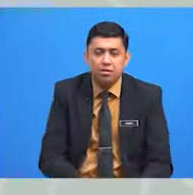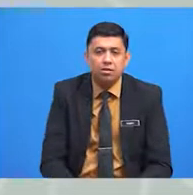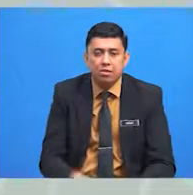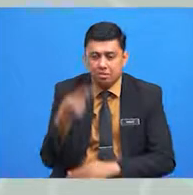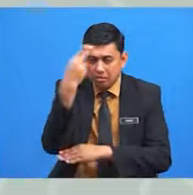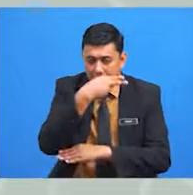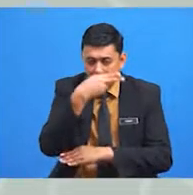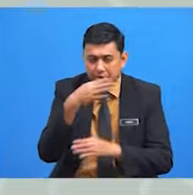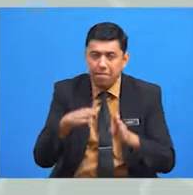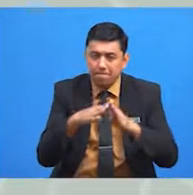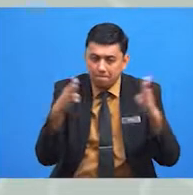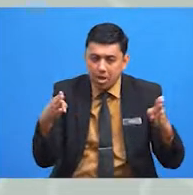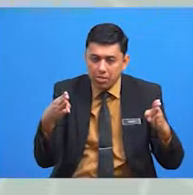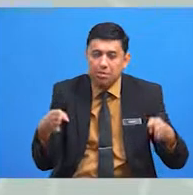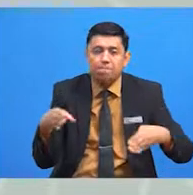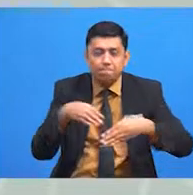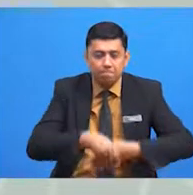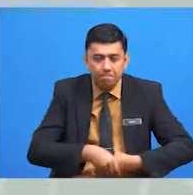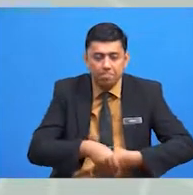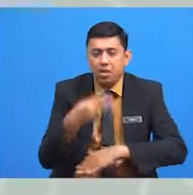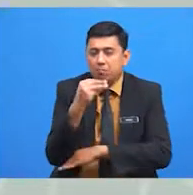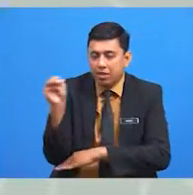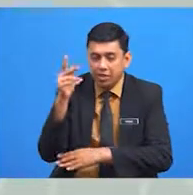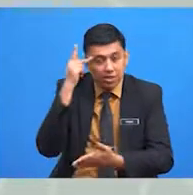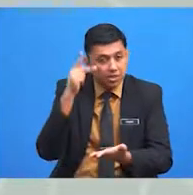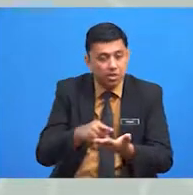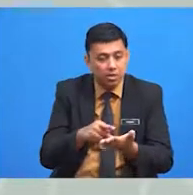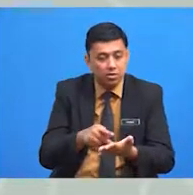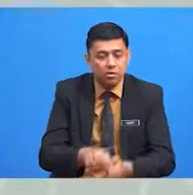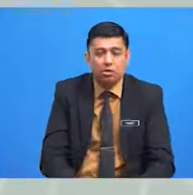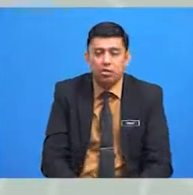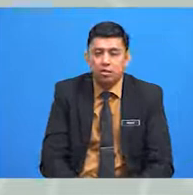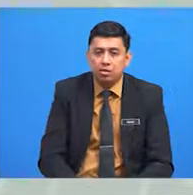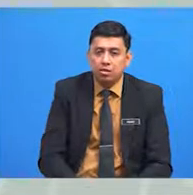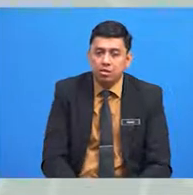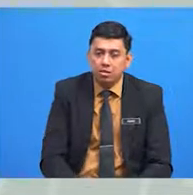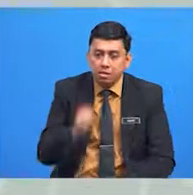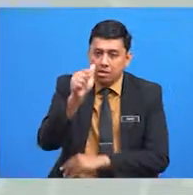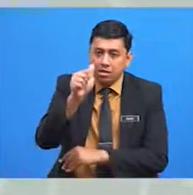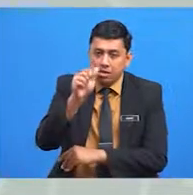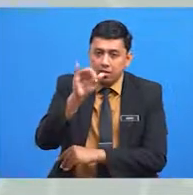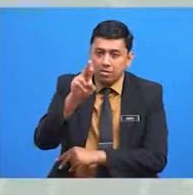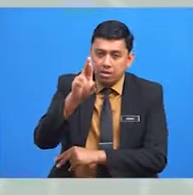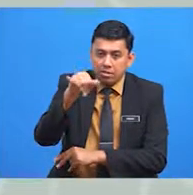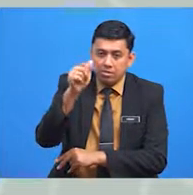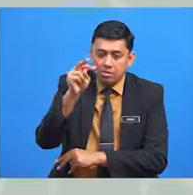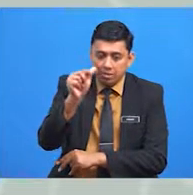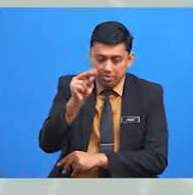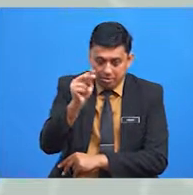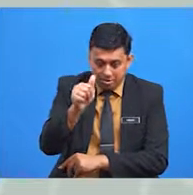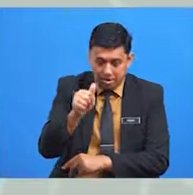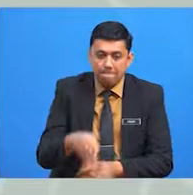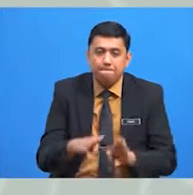bahasa Melayu dan akhirnya mereka terkenal sebagai sarjana bahasa Melayu.